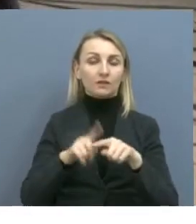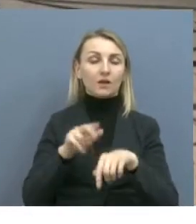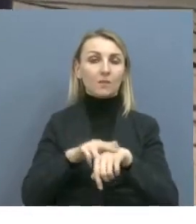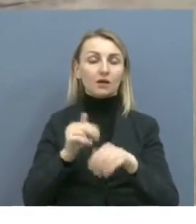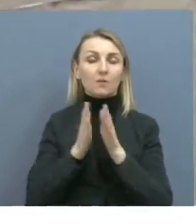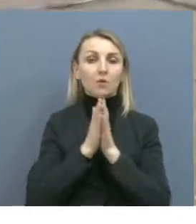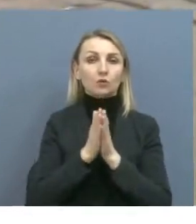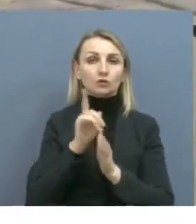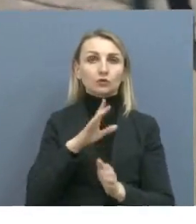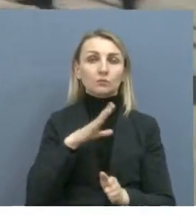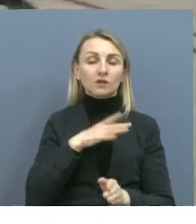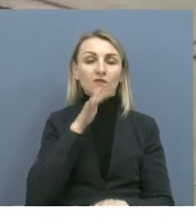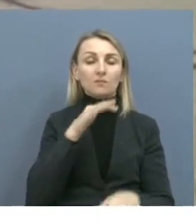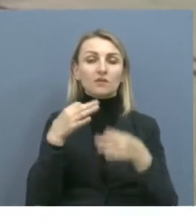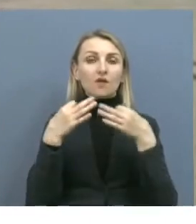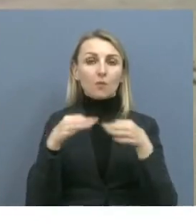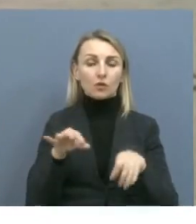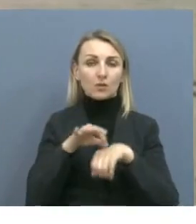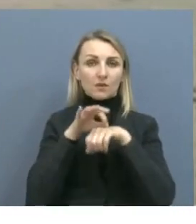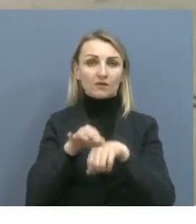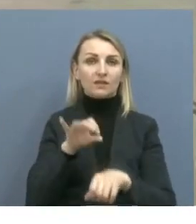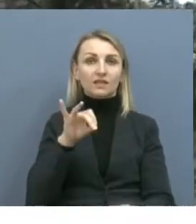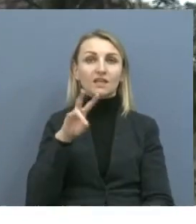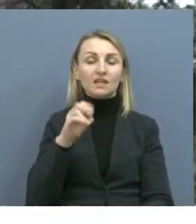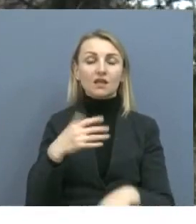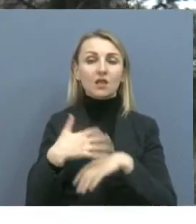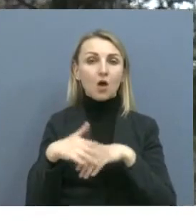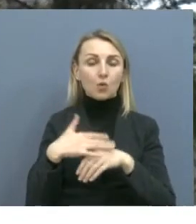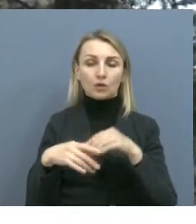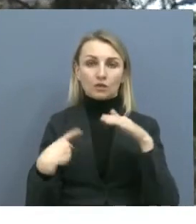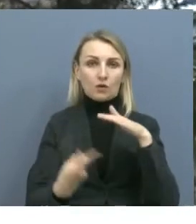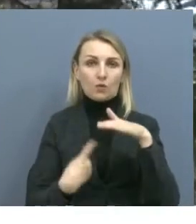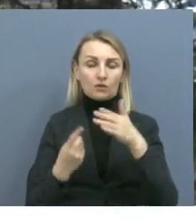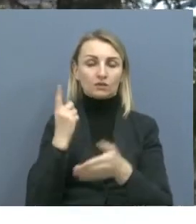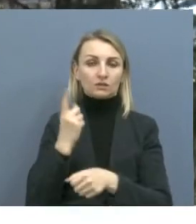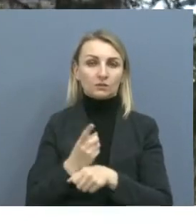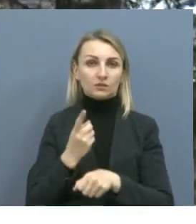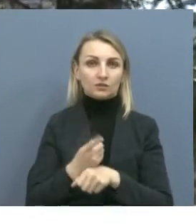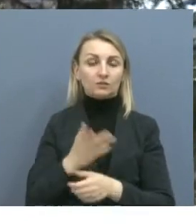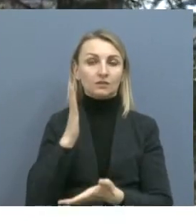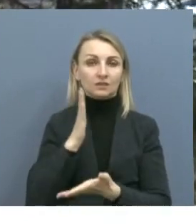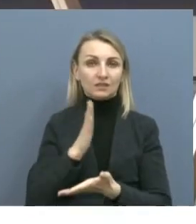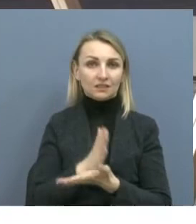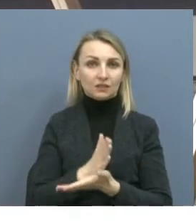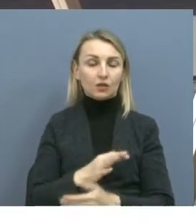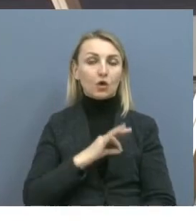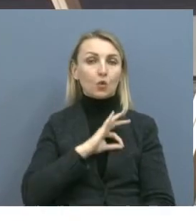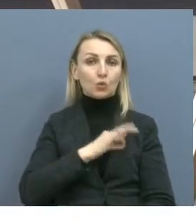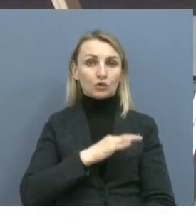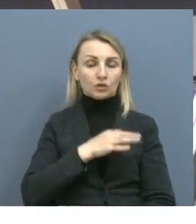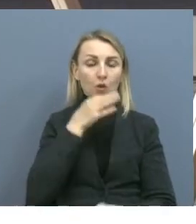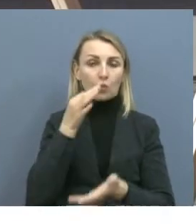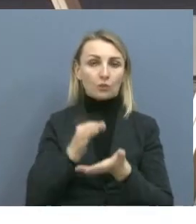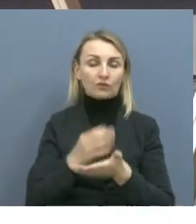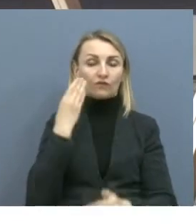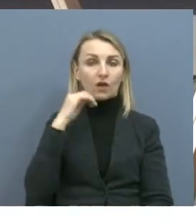региона эффективно проводить свободное время детей и не отправлять их во дворы и на детские площадки. В противном случае существует юридическая ответственность.